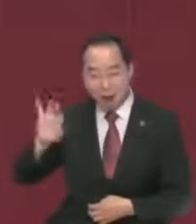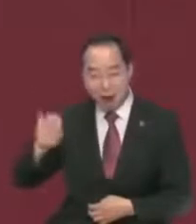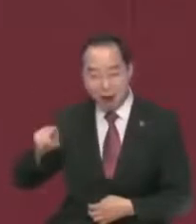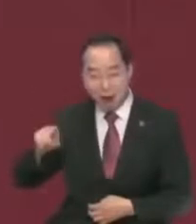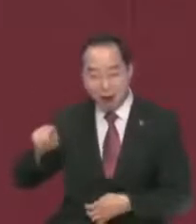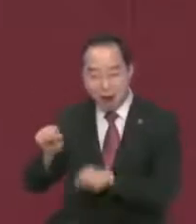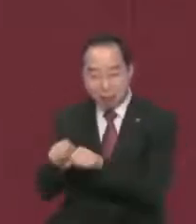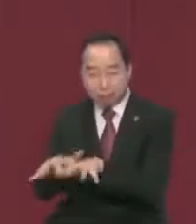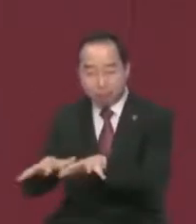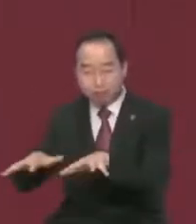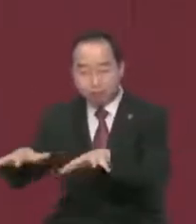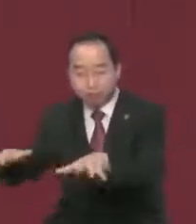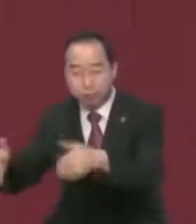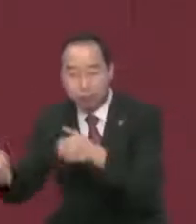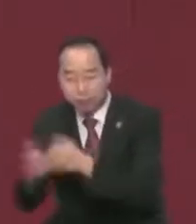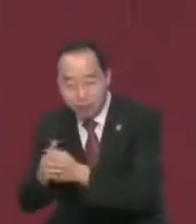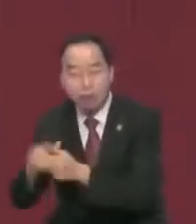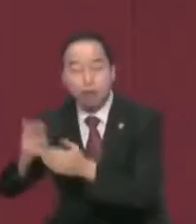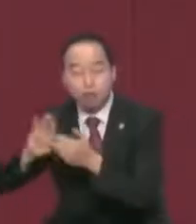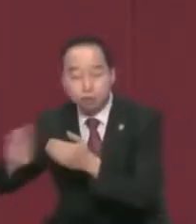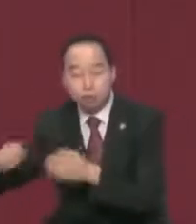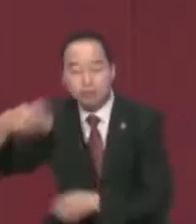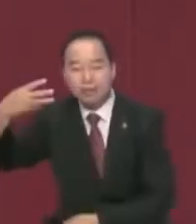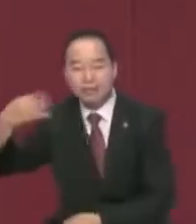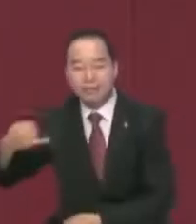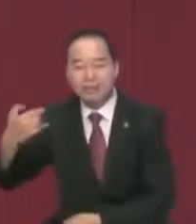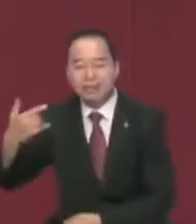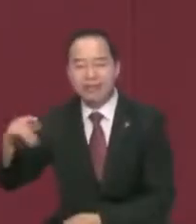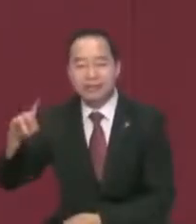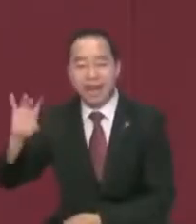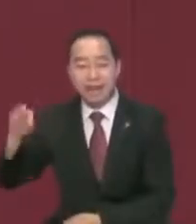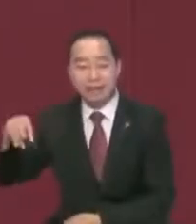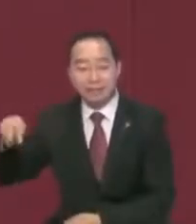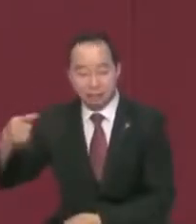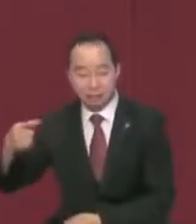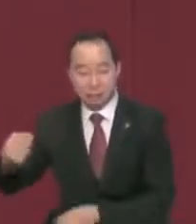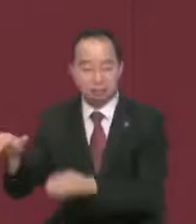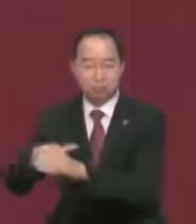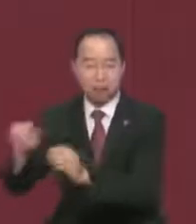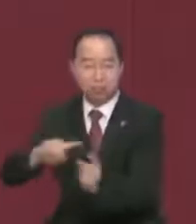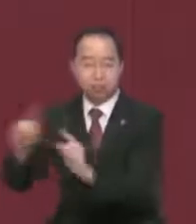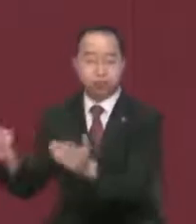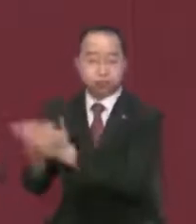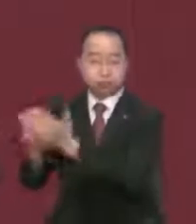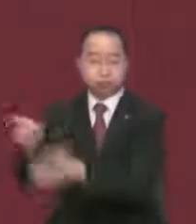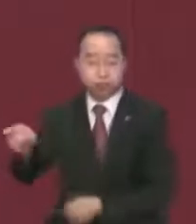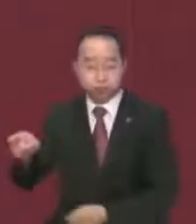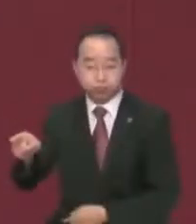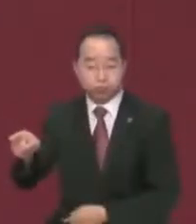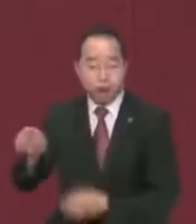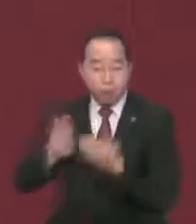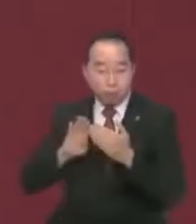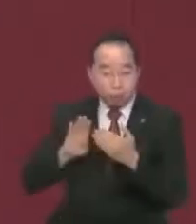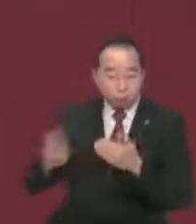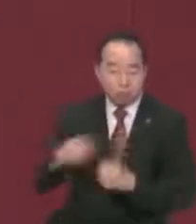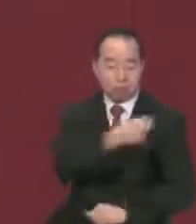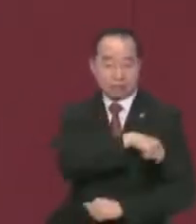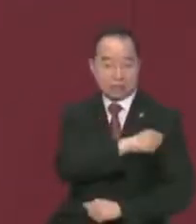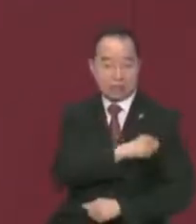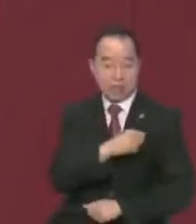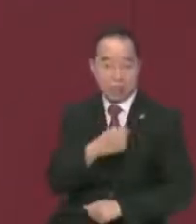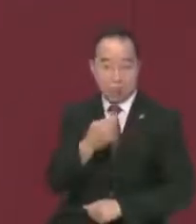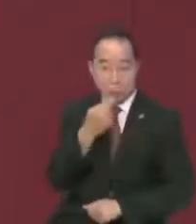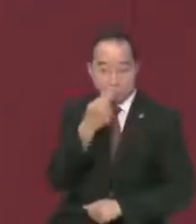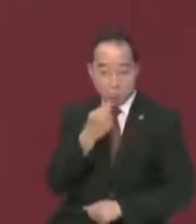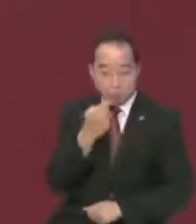1920년 스페인 독감은 의학과 과학을 발전시켰습니다. 그렇게 대재앙은 인류